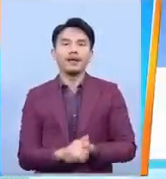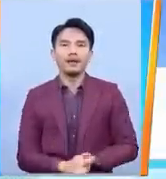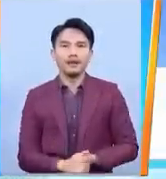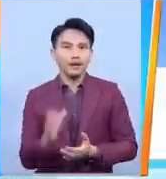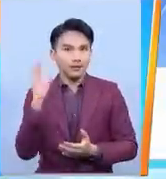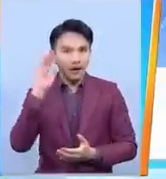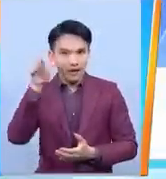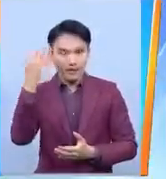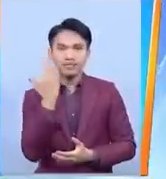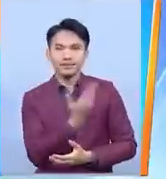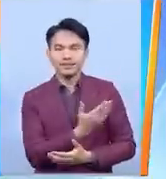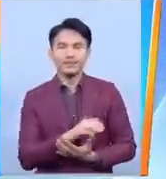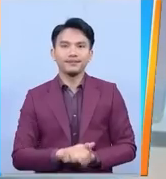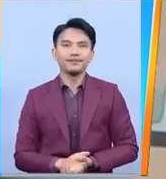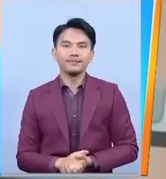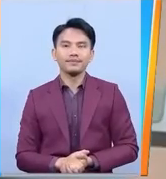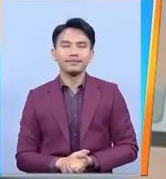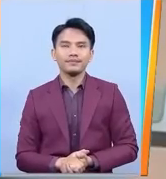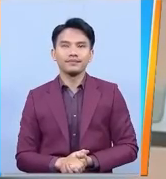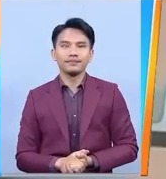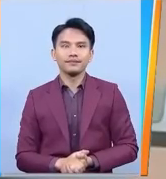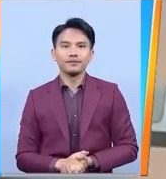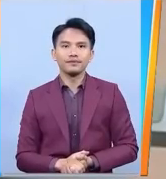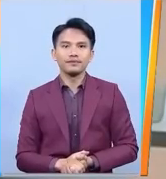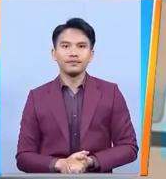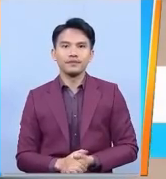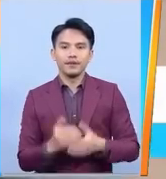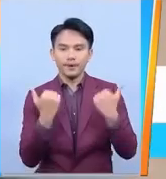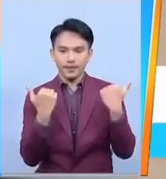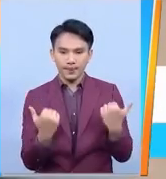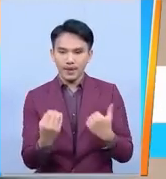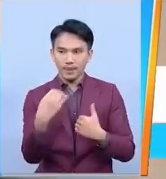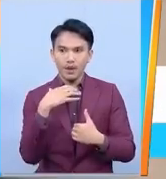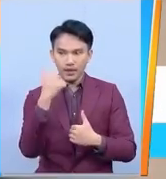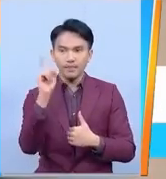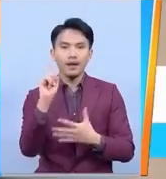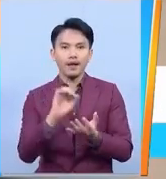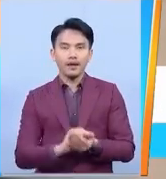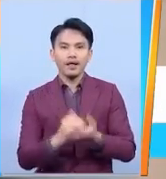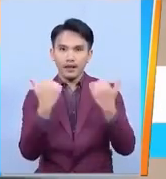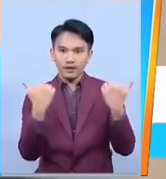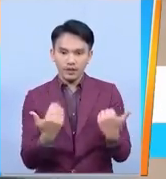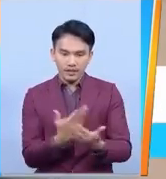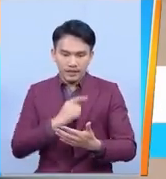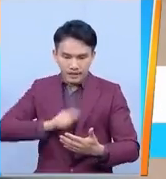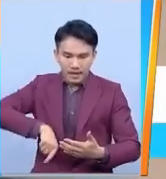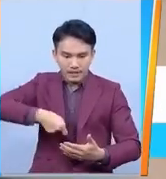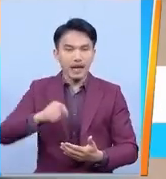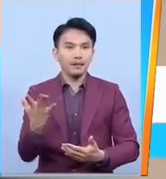เสียงคุณชูวิทย์นิดนึงมั้ยวันนี้เนี่ยคุณบอกผมสิครับจังหวัดไหนที่ไม่ได้แจก